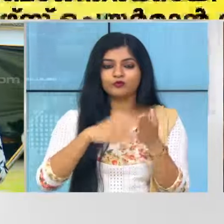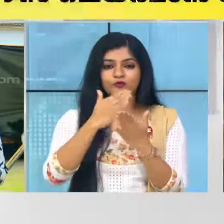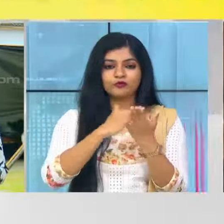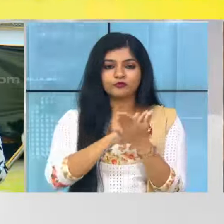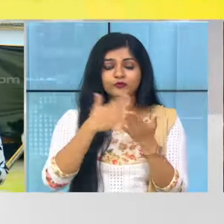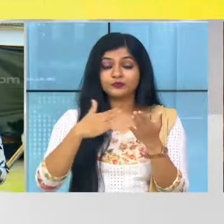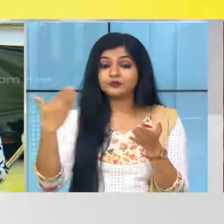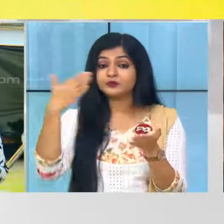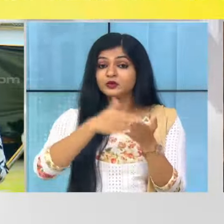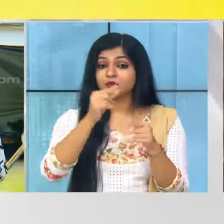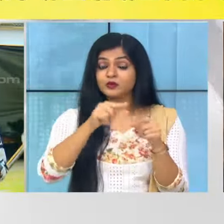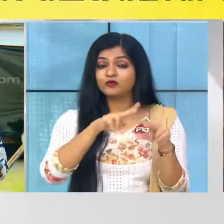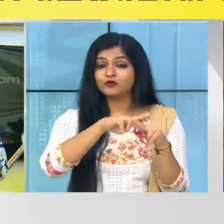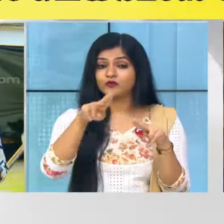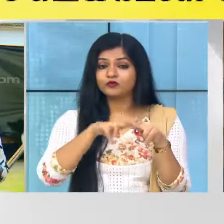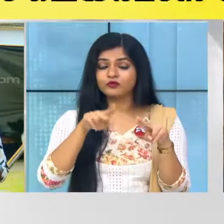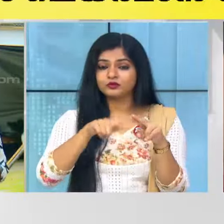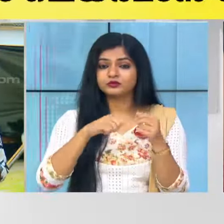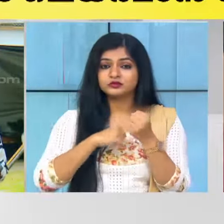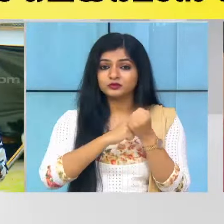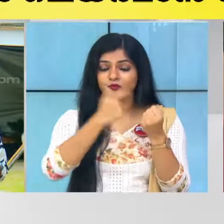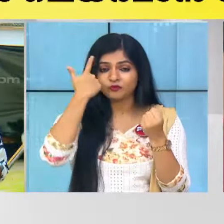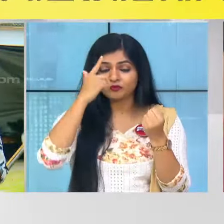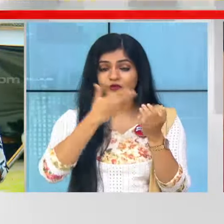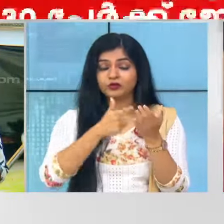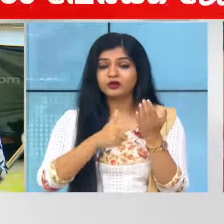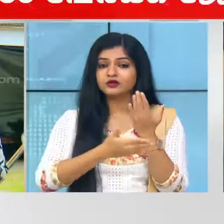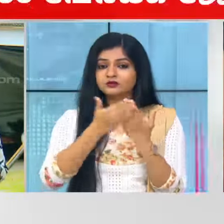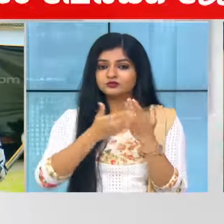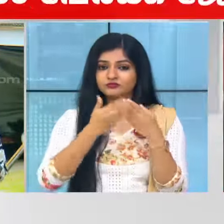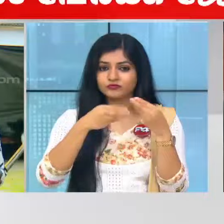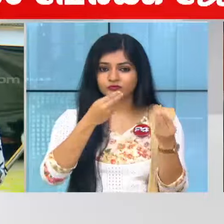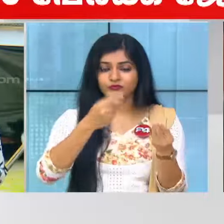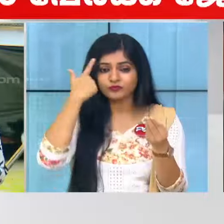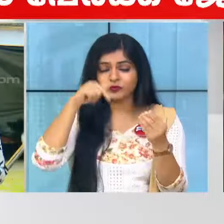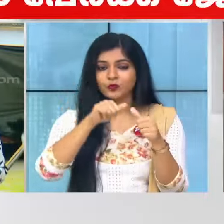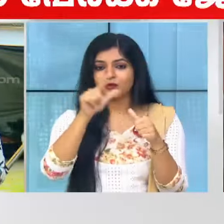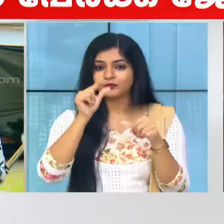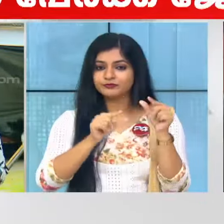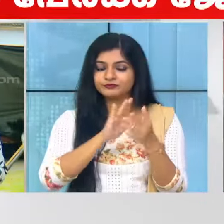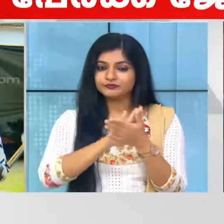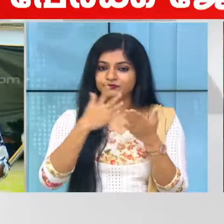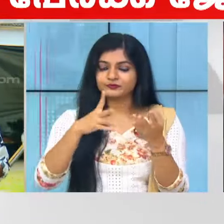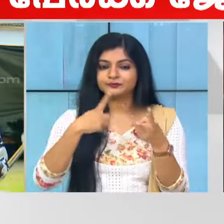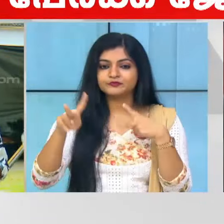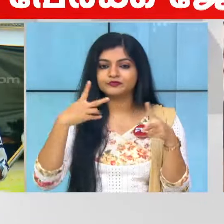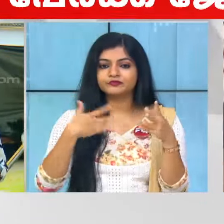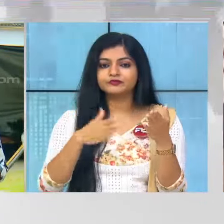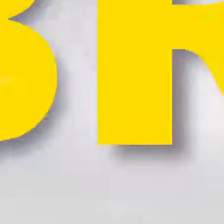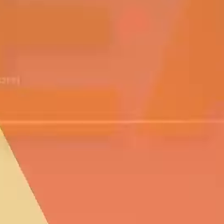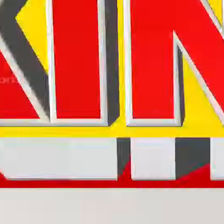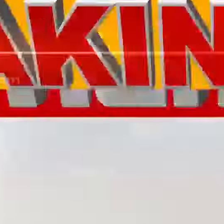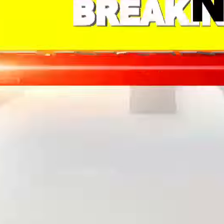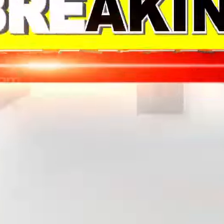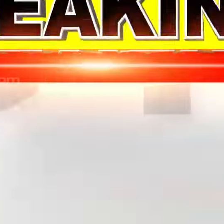കൈത്താങ്ങ് എന്ന നിലയിൽ അവരെ സമാധാനം അല്ലെങ്കിൽ അവർക്കൊരു കൈത്താങ്ങ് നൽകിയുമാണ് ഇവിടുന്ന് എല്ലാവരും ഈ വേദി വിട്ട് ഇറങ്ങിയിട്ടുള്ളത് ഇത് അവസാനമായിട്ട്